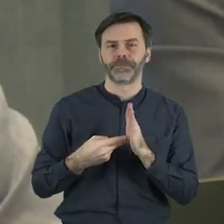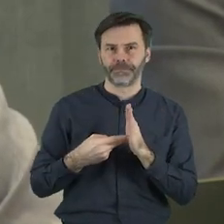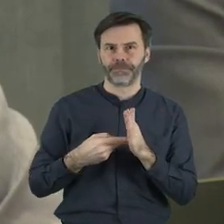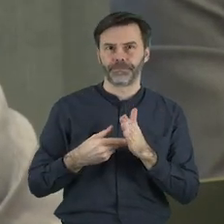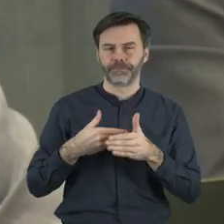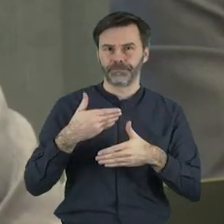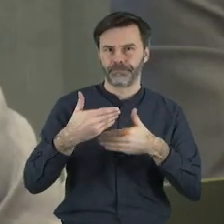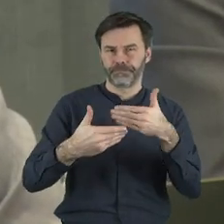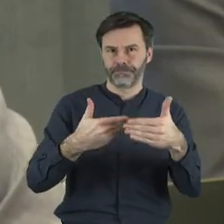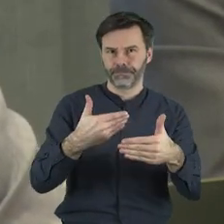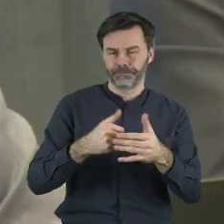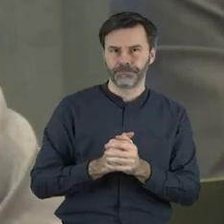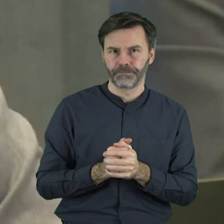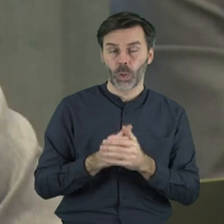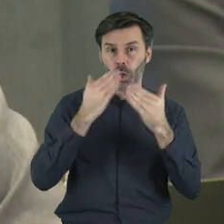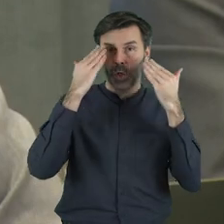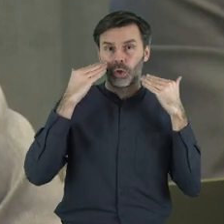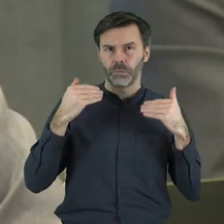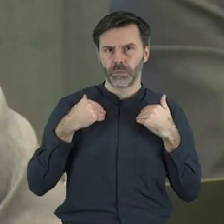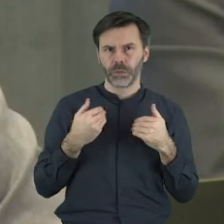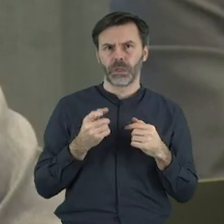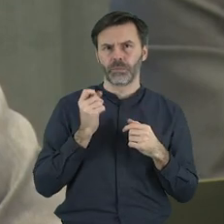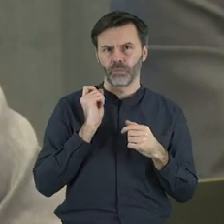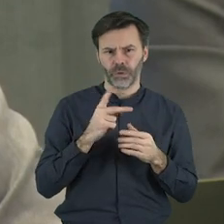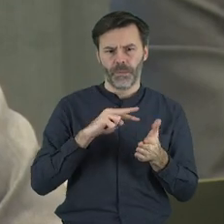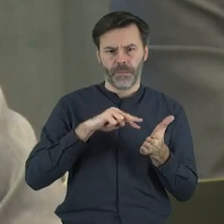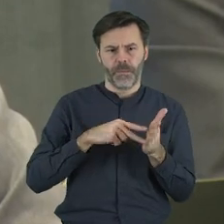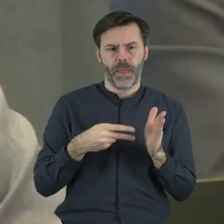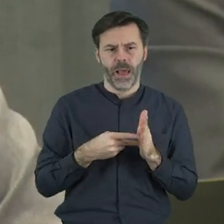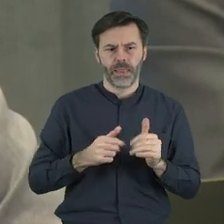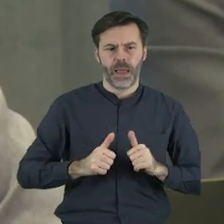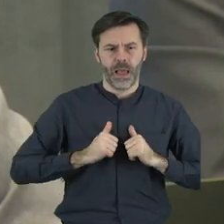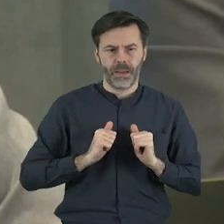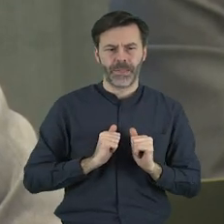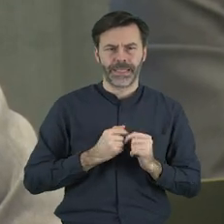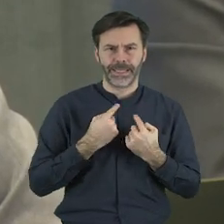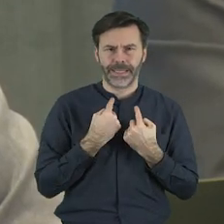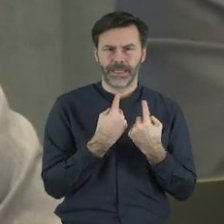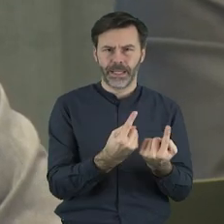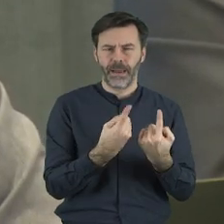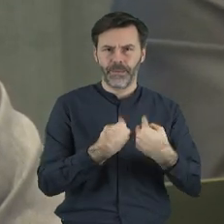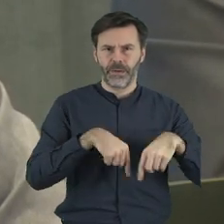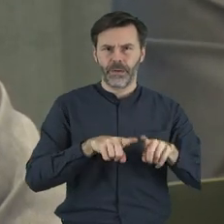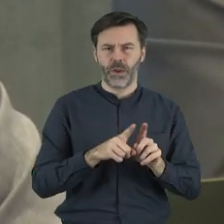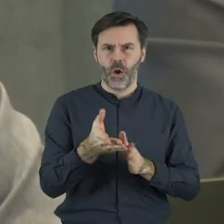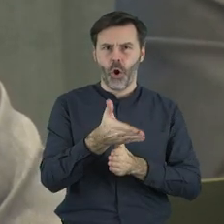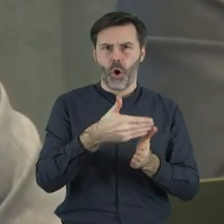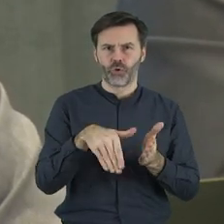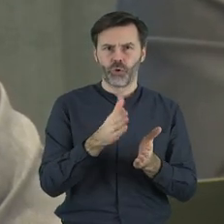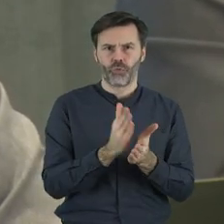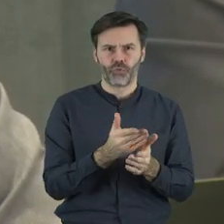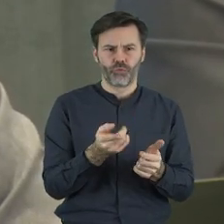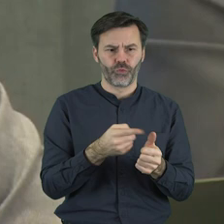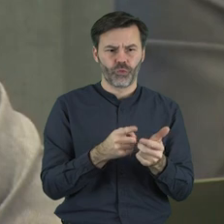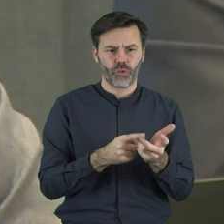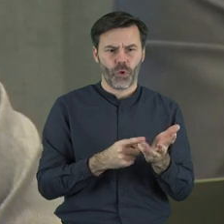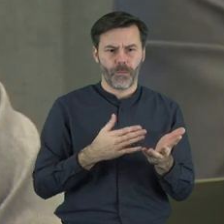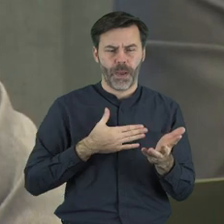zakresie realizować na bazie oddziału, który już ma i później zawrzeć rzeczywiście też umowę stosowną z